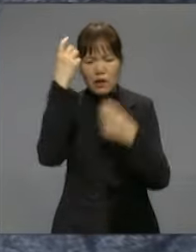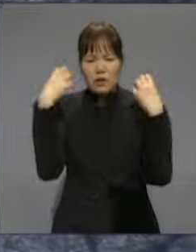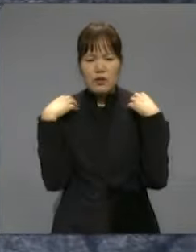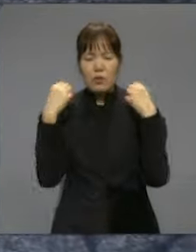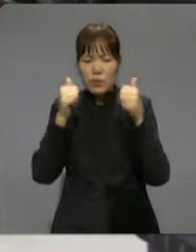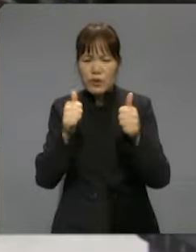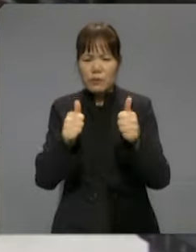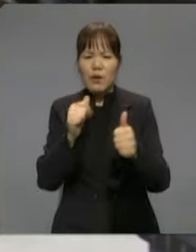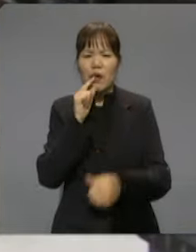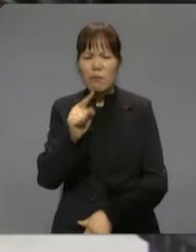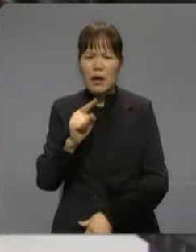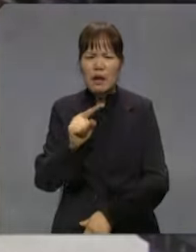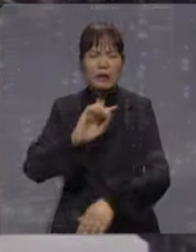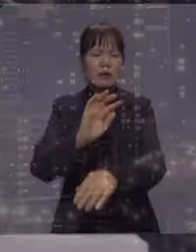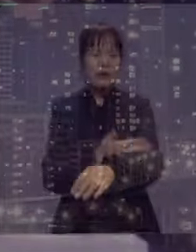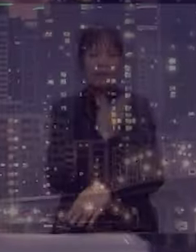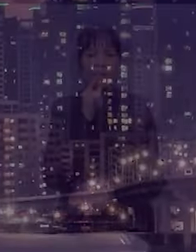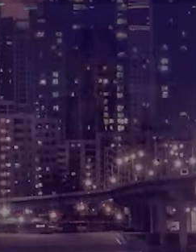뿐이라고